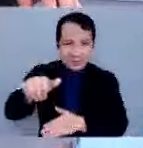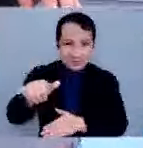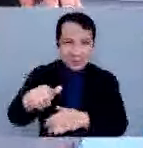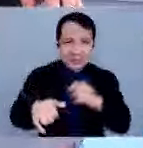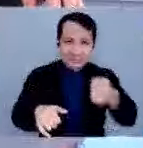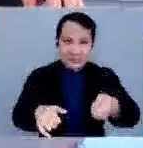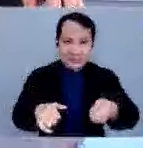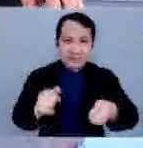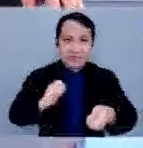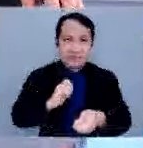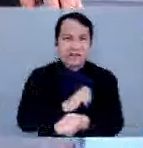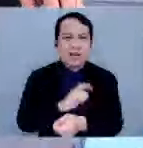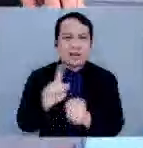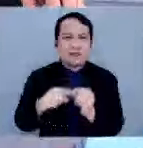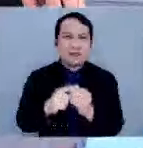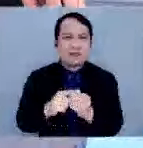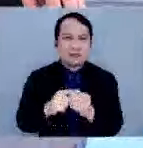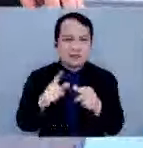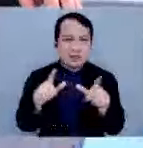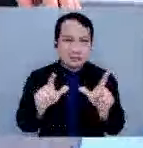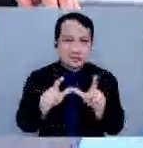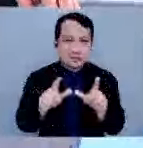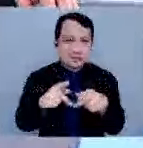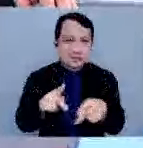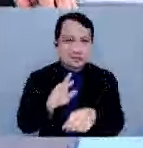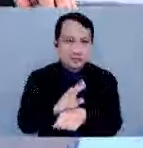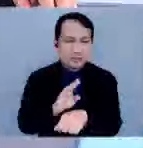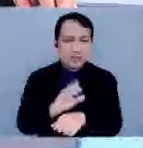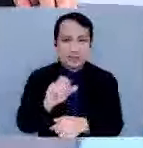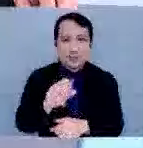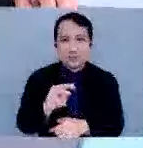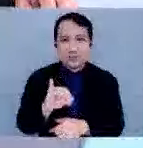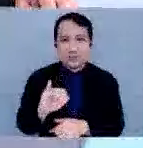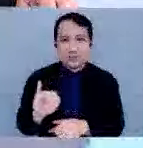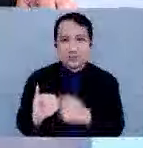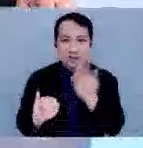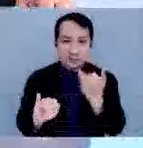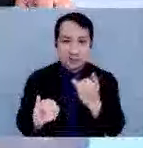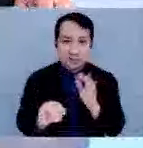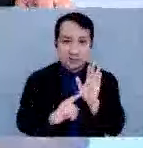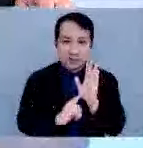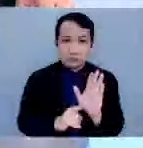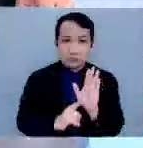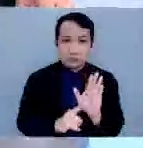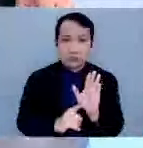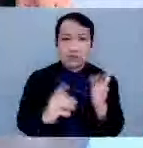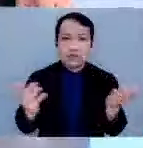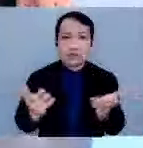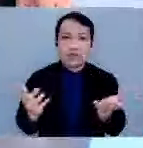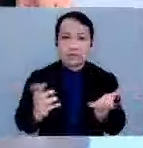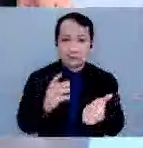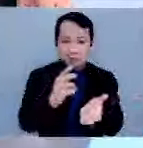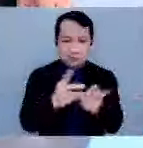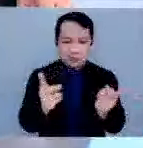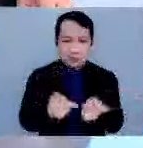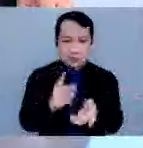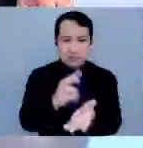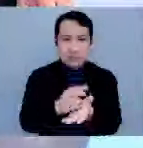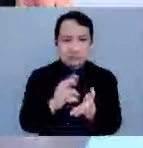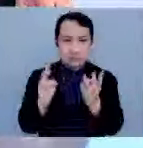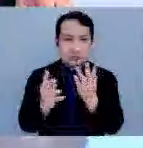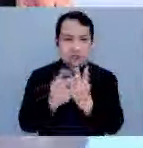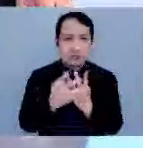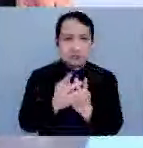ng SMNI. Ipinasilip naman sa News 5 ang detention facility kung saan posibleng ikulong si Quiboloy.